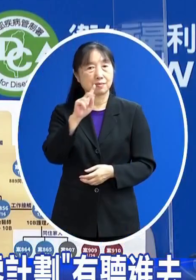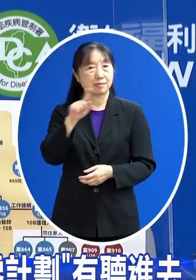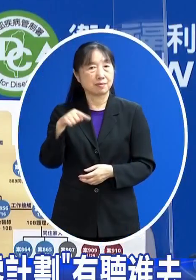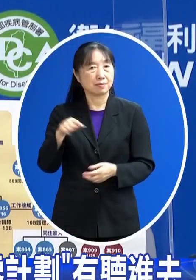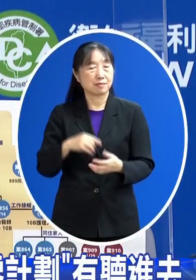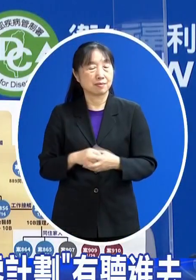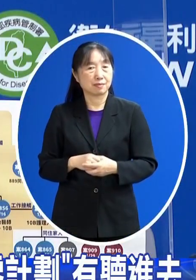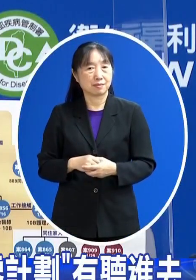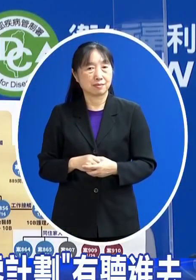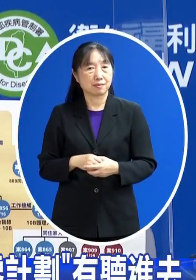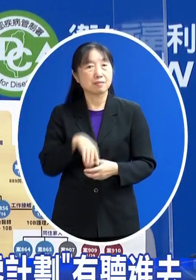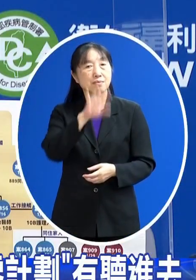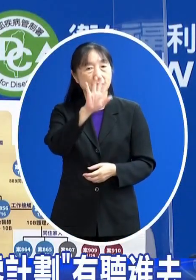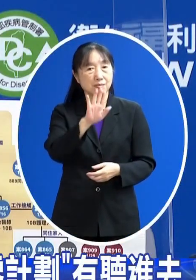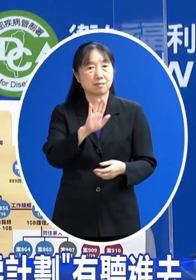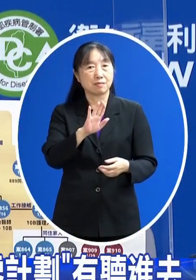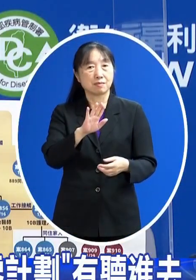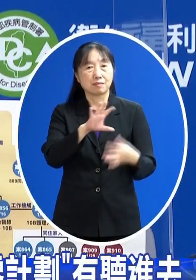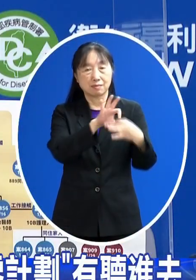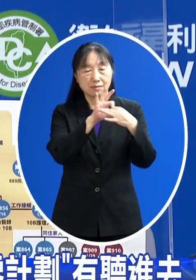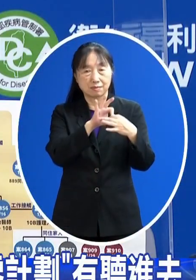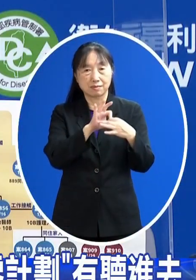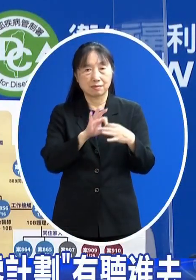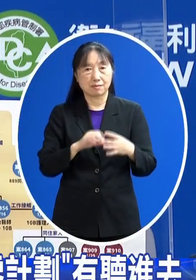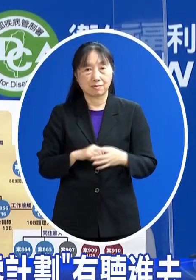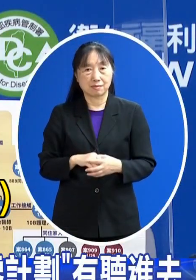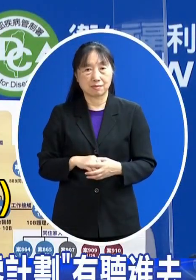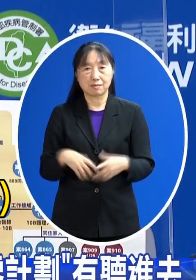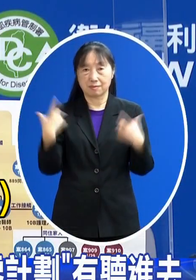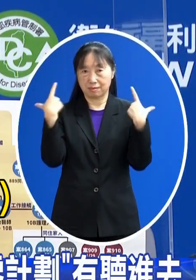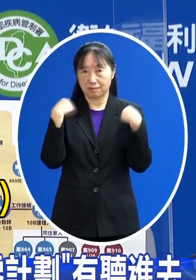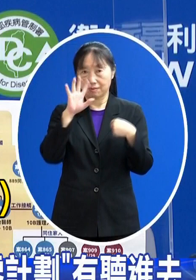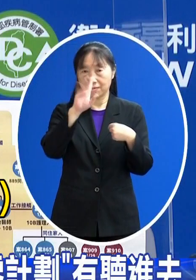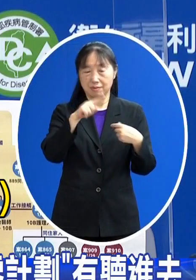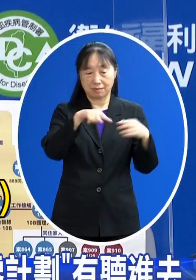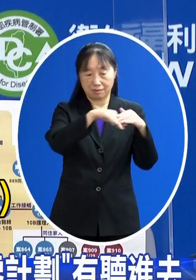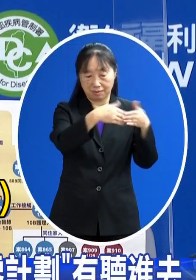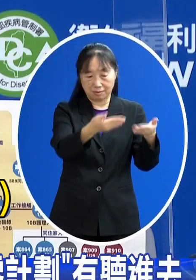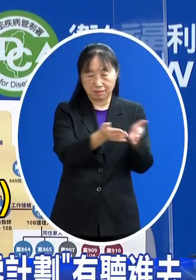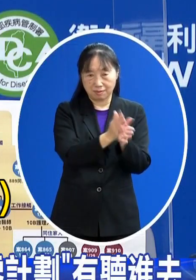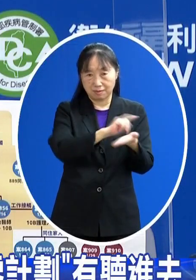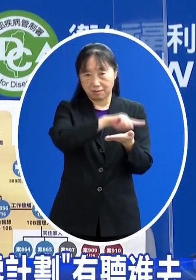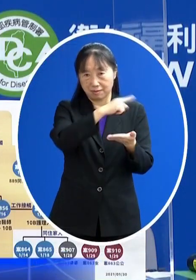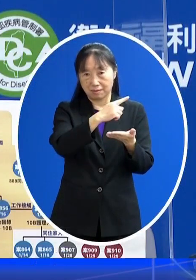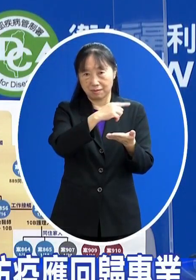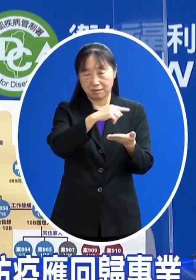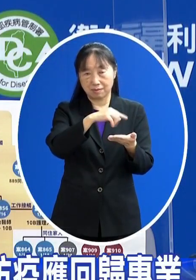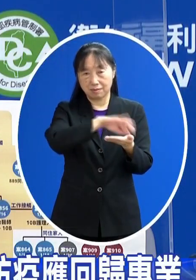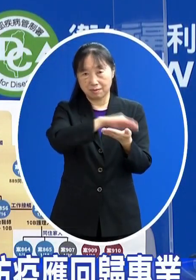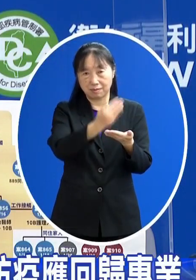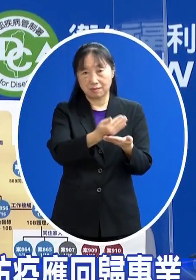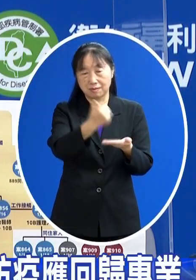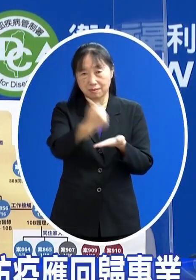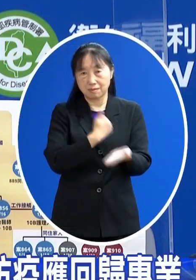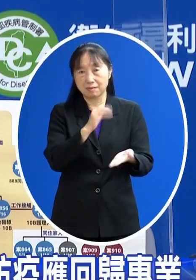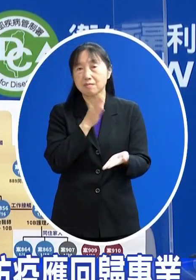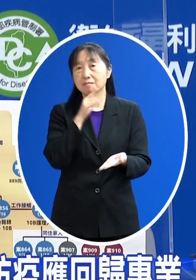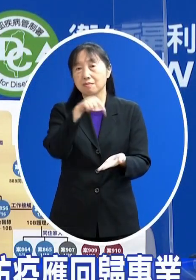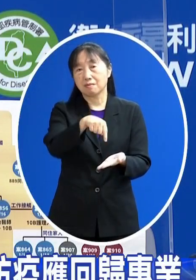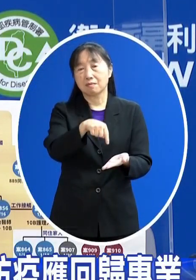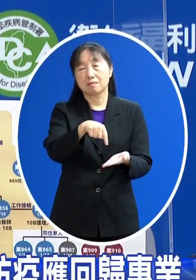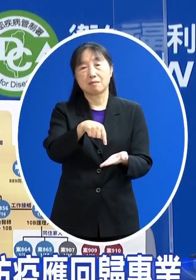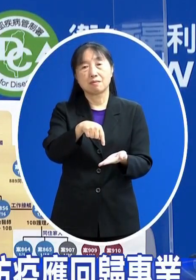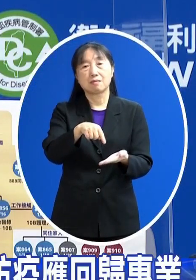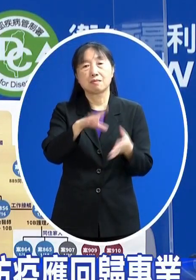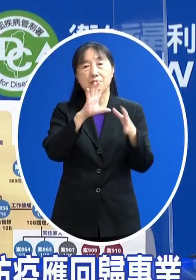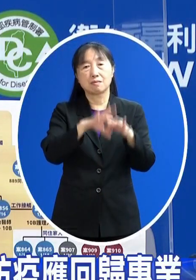好 ，AZ 他们有跟我们在联络，就是本来有一批他要非常早送来的，那一批好像现在目前受到这